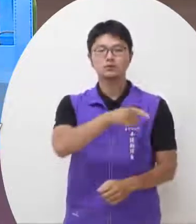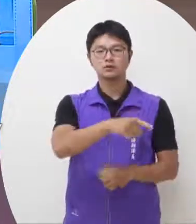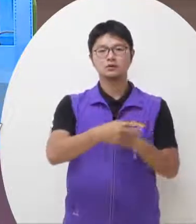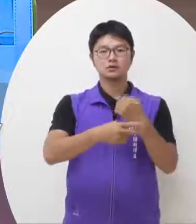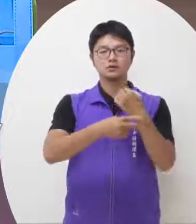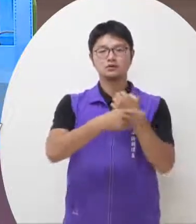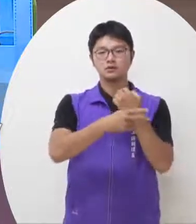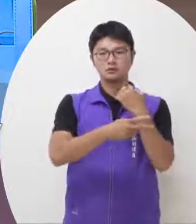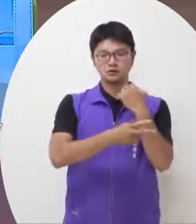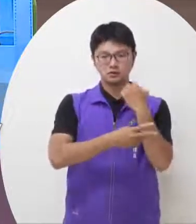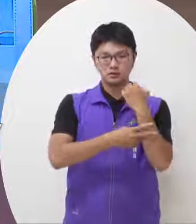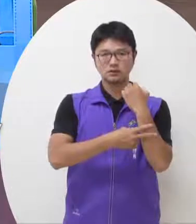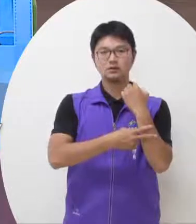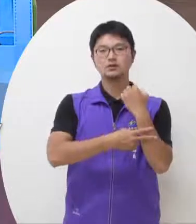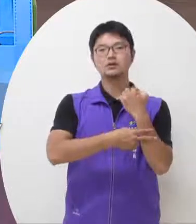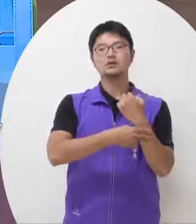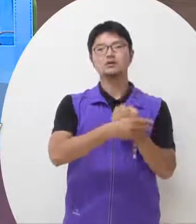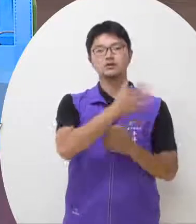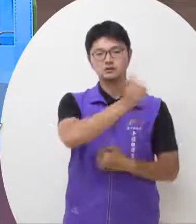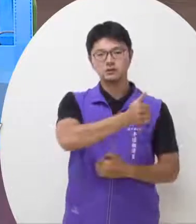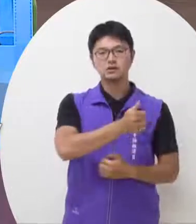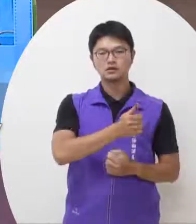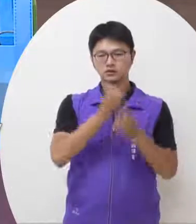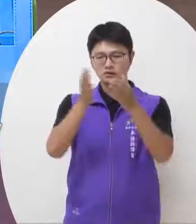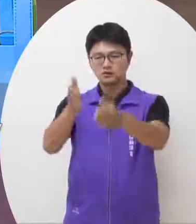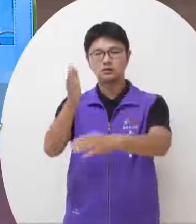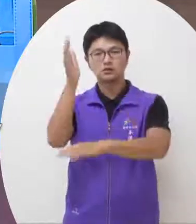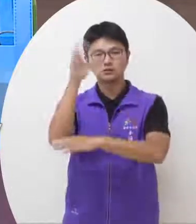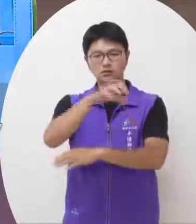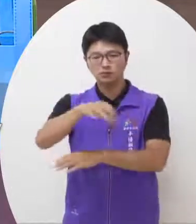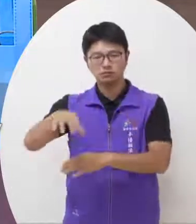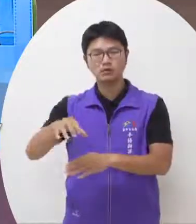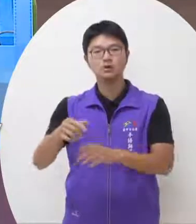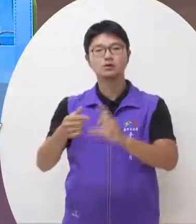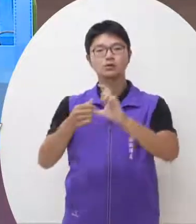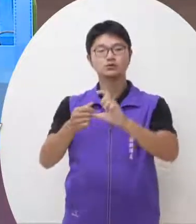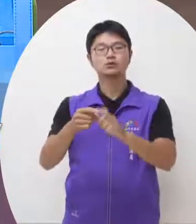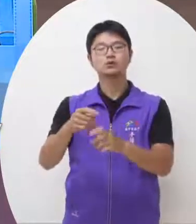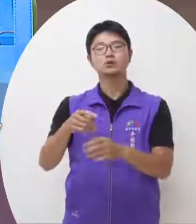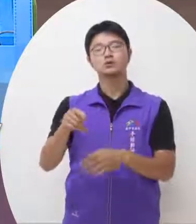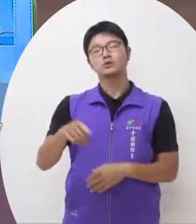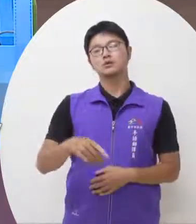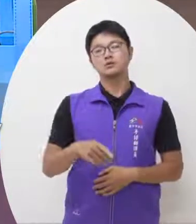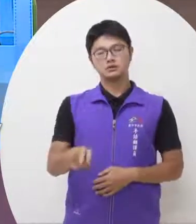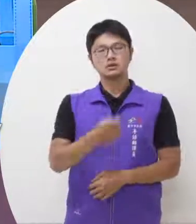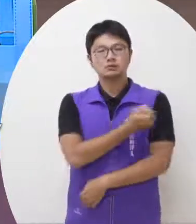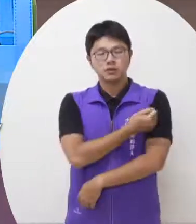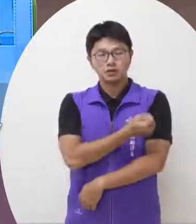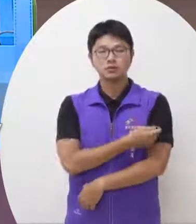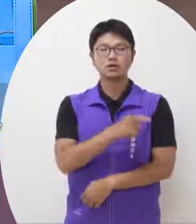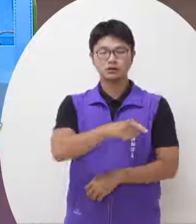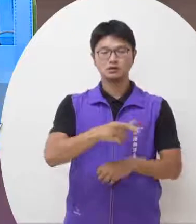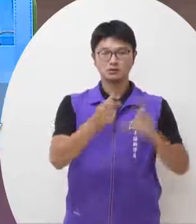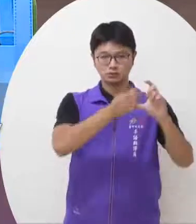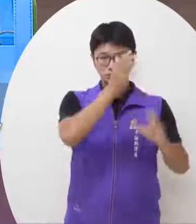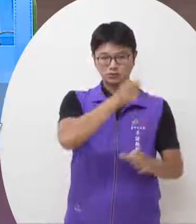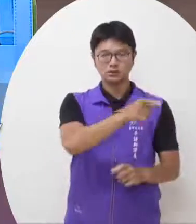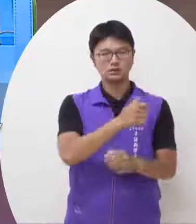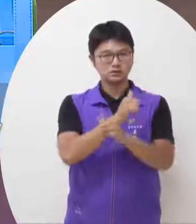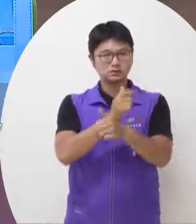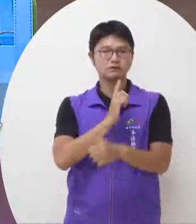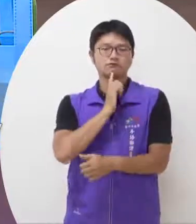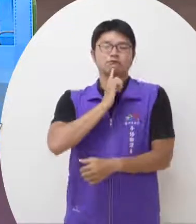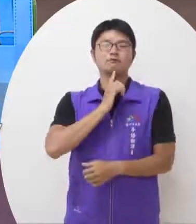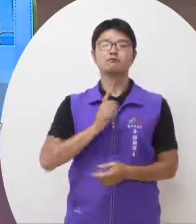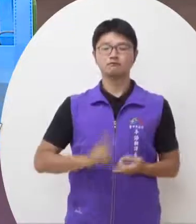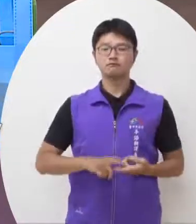机关也很麻烦，那拜托那个我们的区公所哈，尤其宝云区长是非常有经验的区长，他